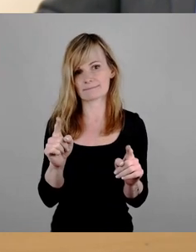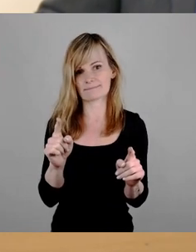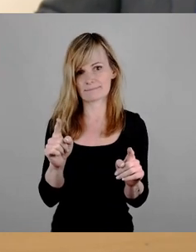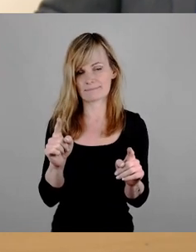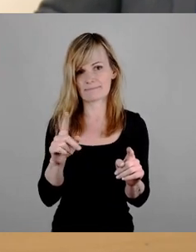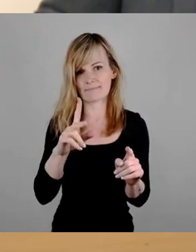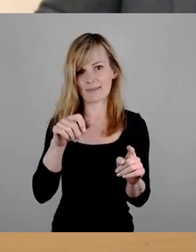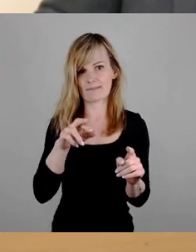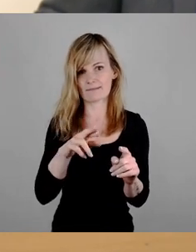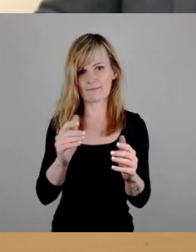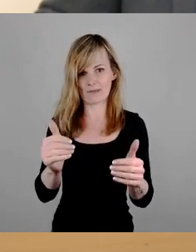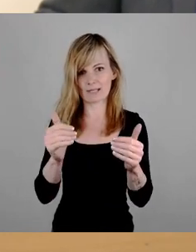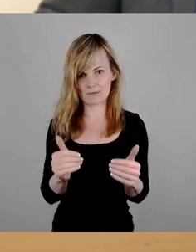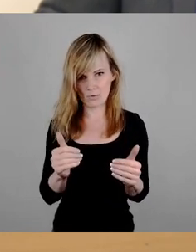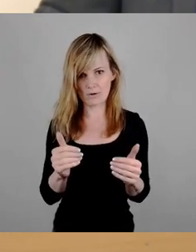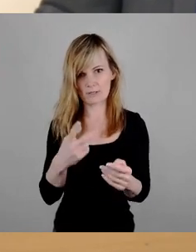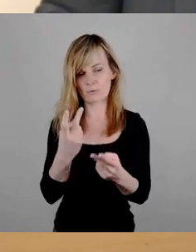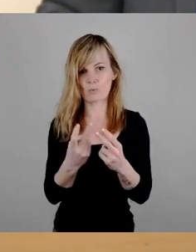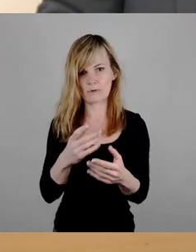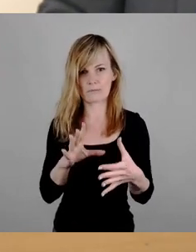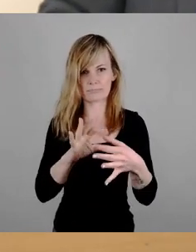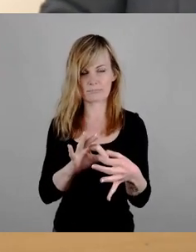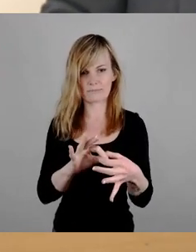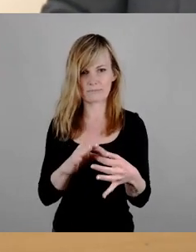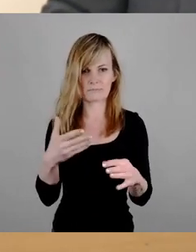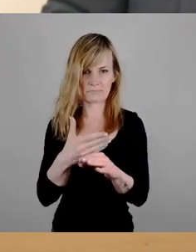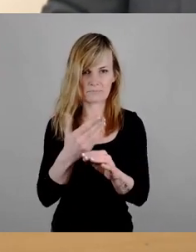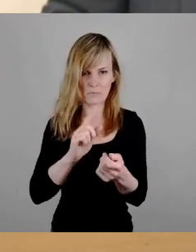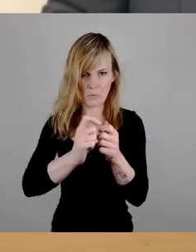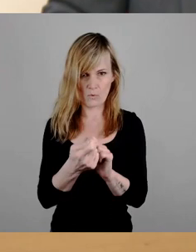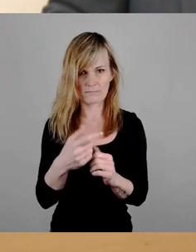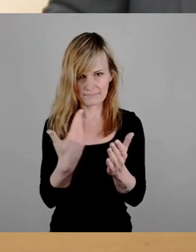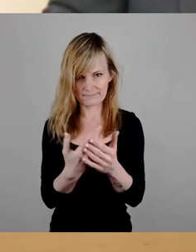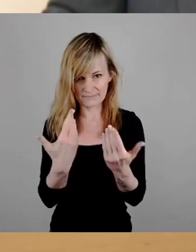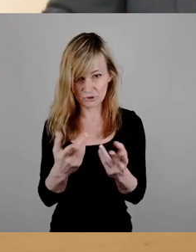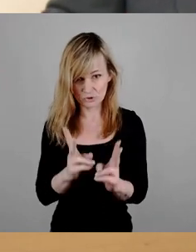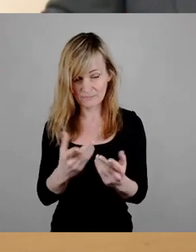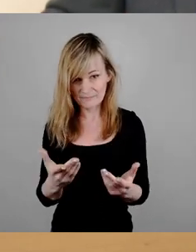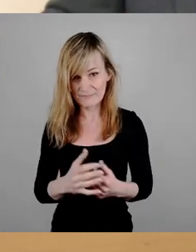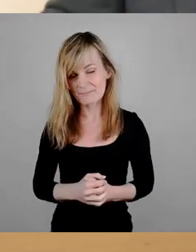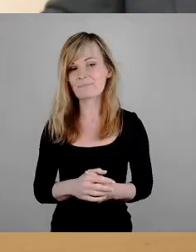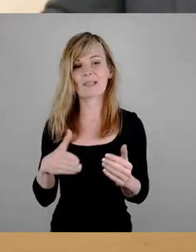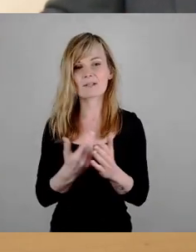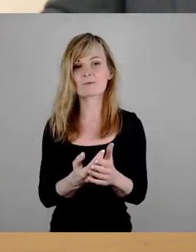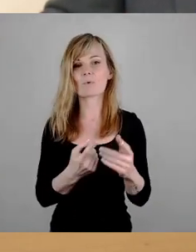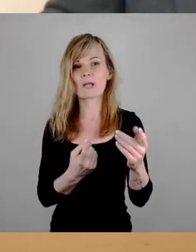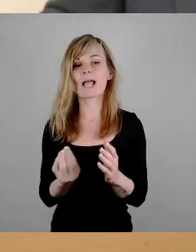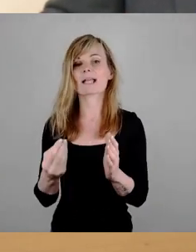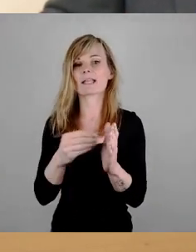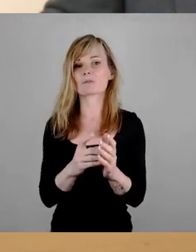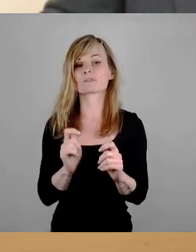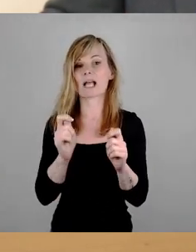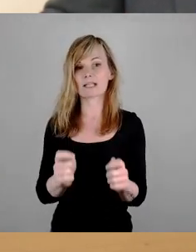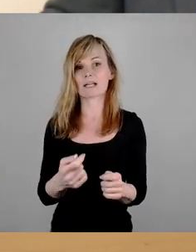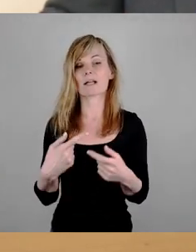verzögert oder konterkariert wird. Das wäre jetzt vom Einreicher des Ergänzungsantrags des Bündnis 90